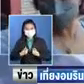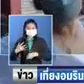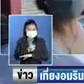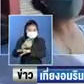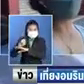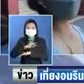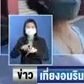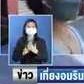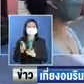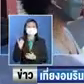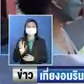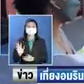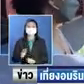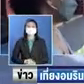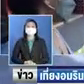ายึดงี